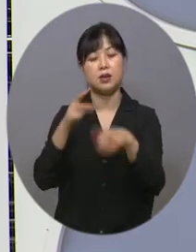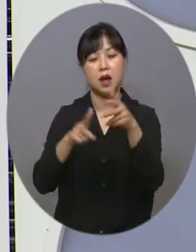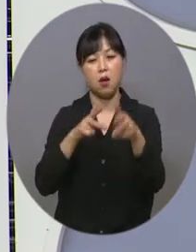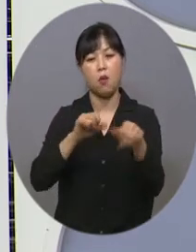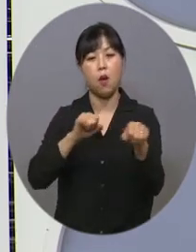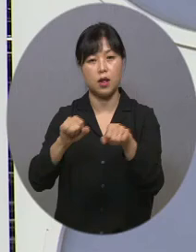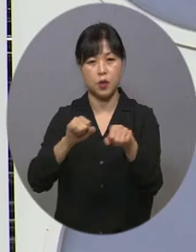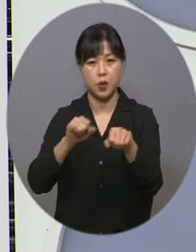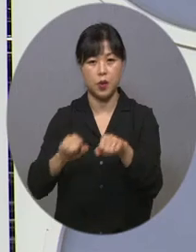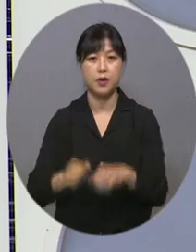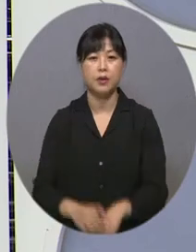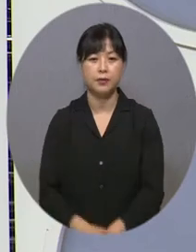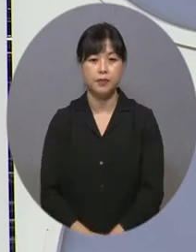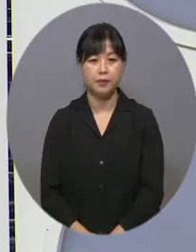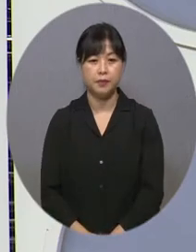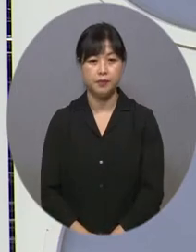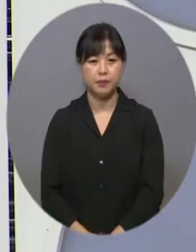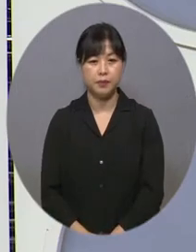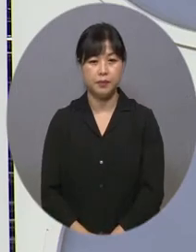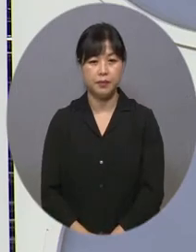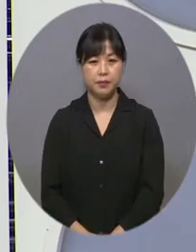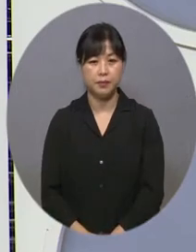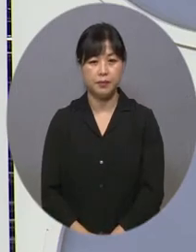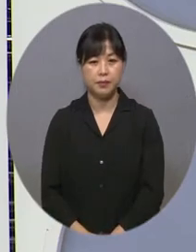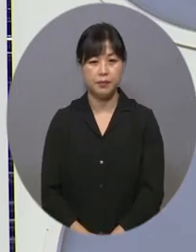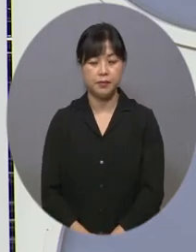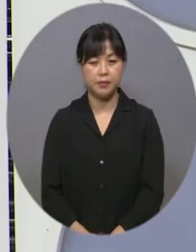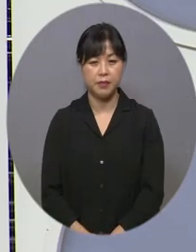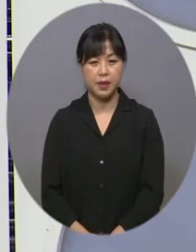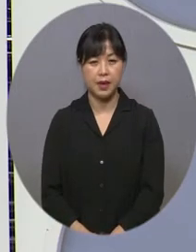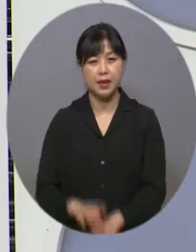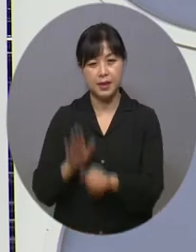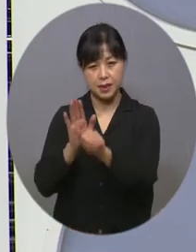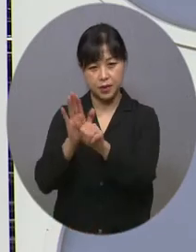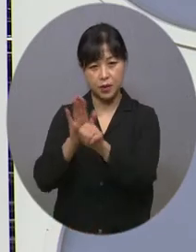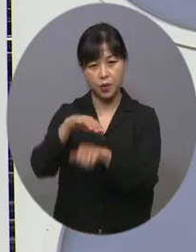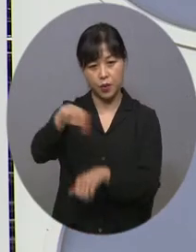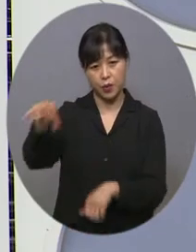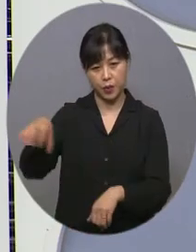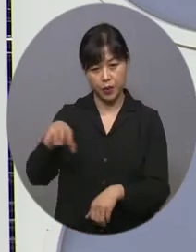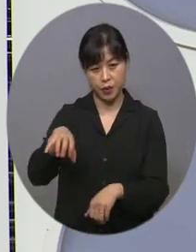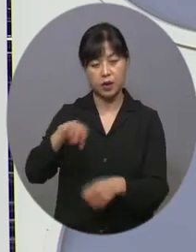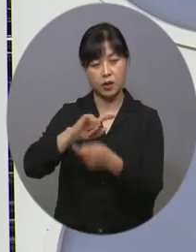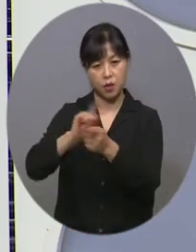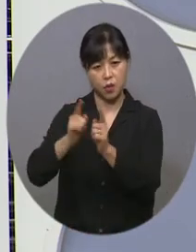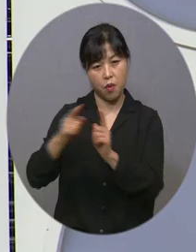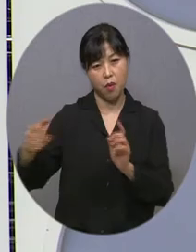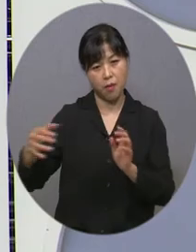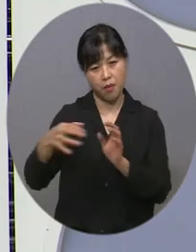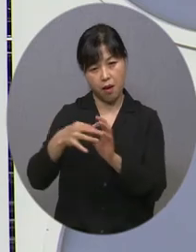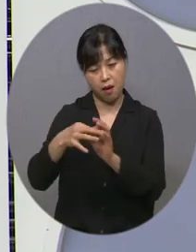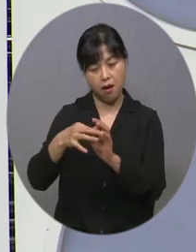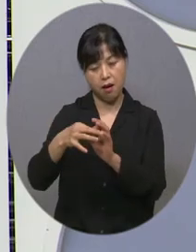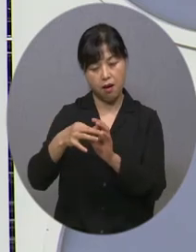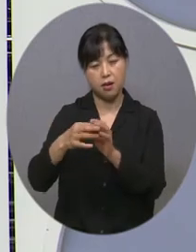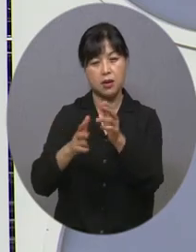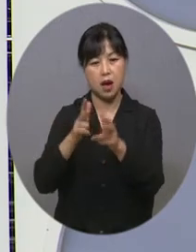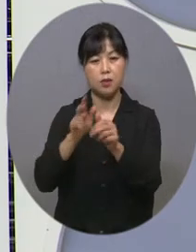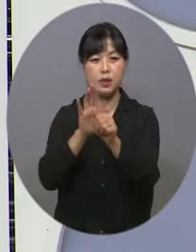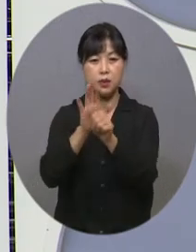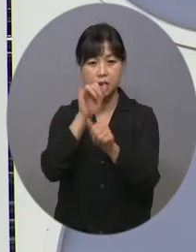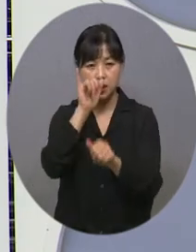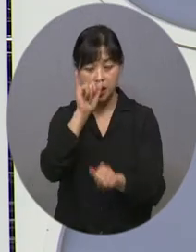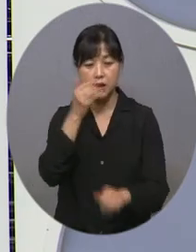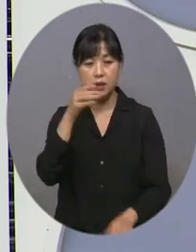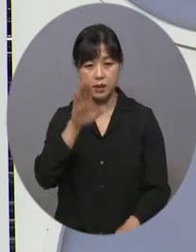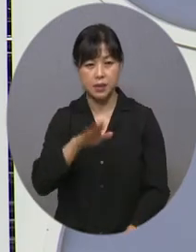사업이고 활동입니다. 그래서 물론 저희가 이제 여러 가지 원조 기관하고도 여러 가지 이제 협력 사업을 하기는 합니다만 기본적으로